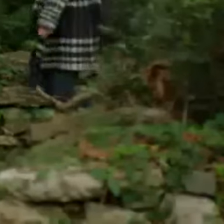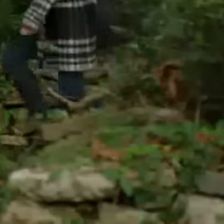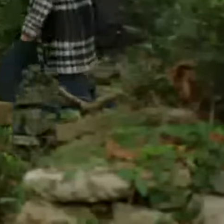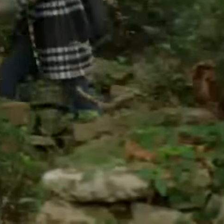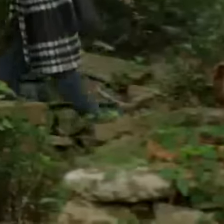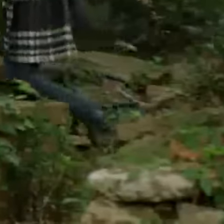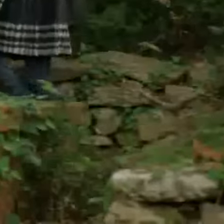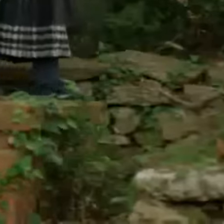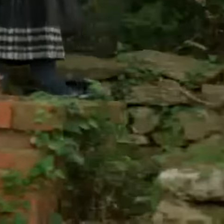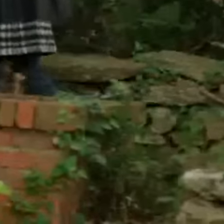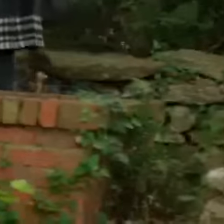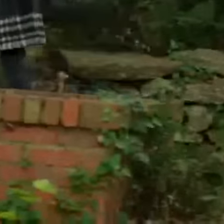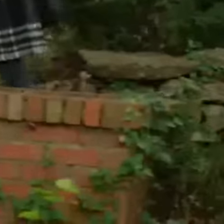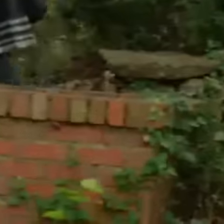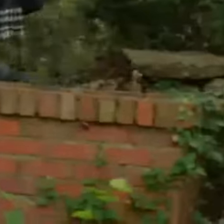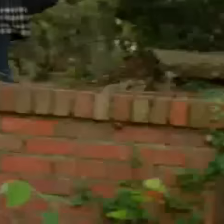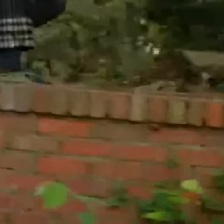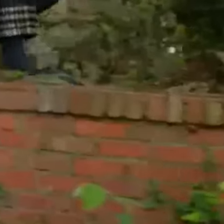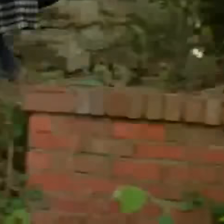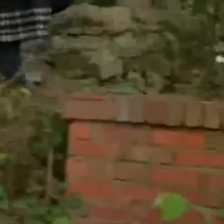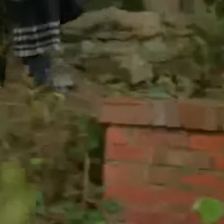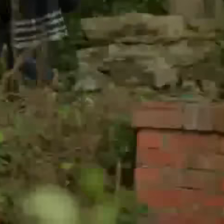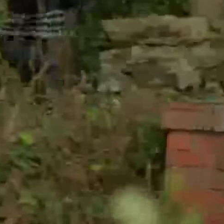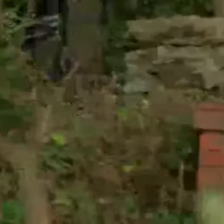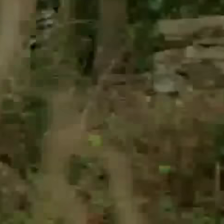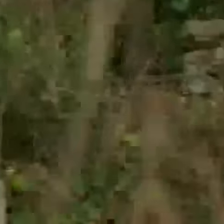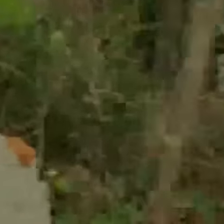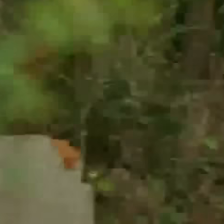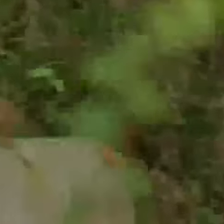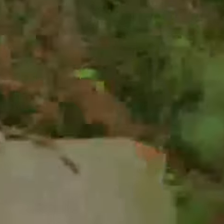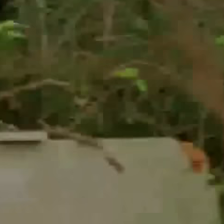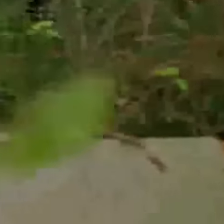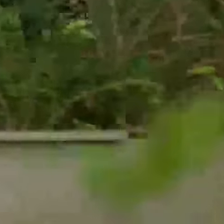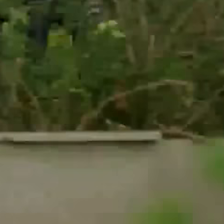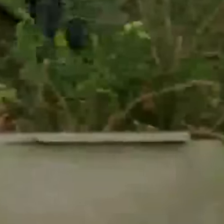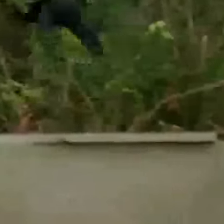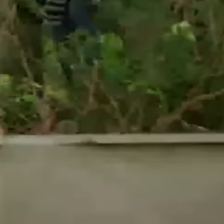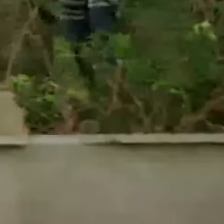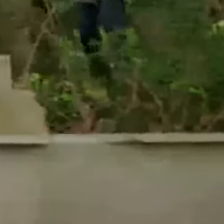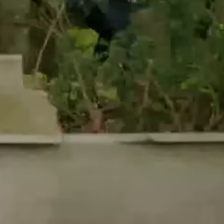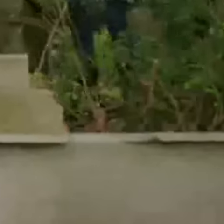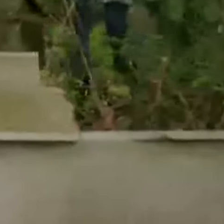Melda başını siyah şalla kapatıp gözlüklerini takmış. Bahçedeki çalılıklardan yürüyor.